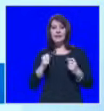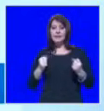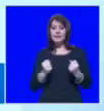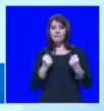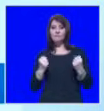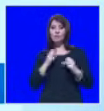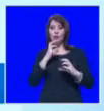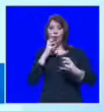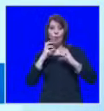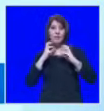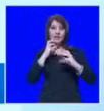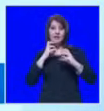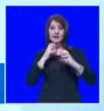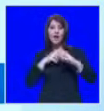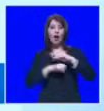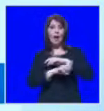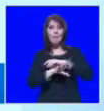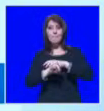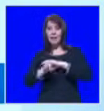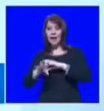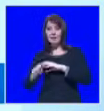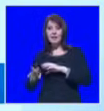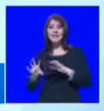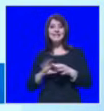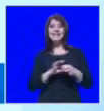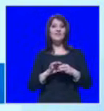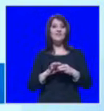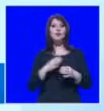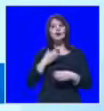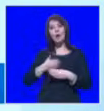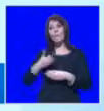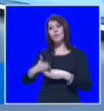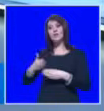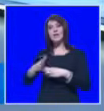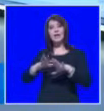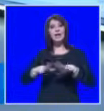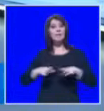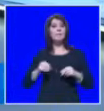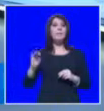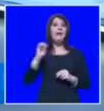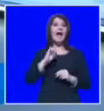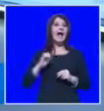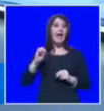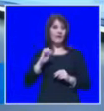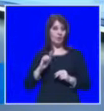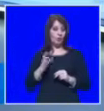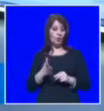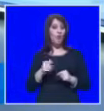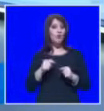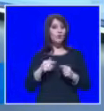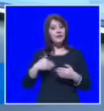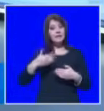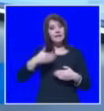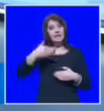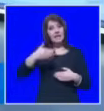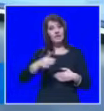засили комуникационната кампания, която е свързана с целия процес на приемане на еврото. Точно това са следващите стъпки, които ще